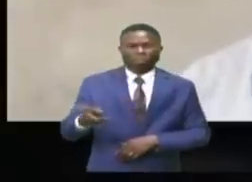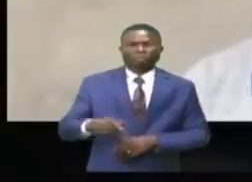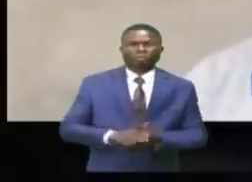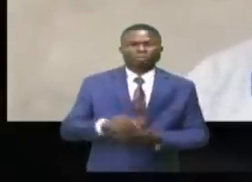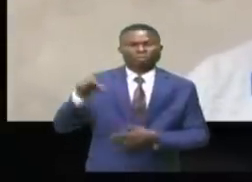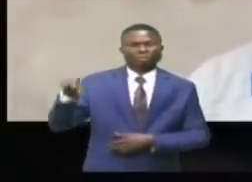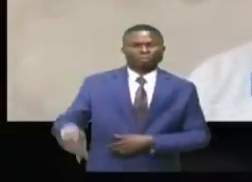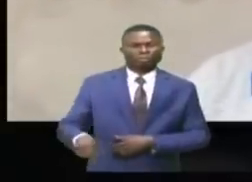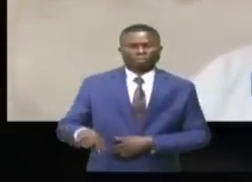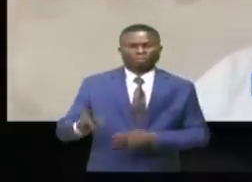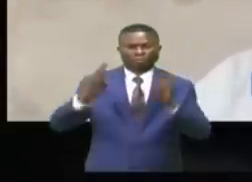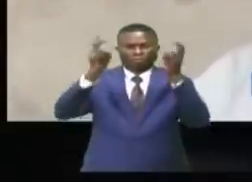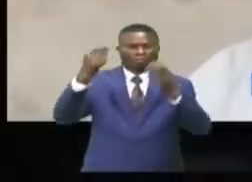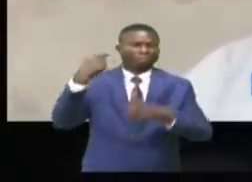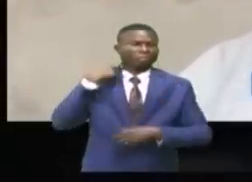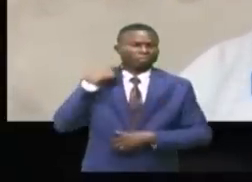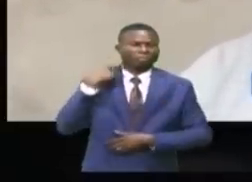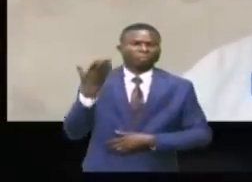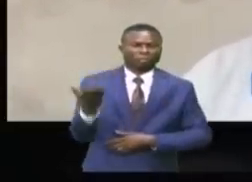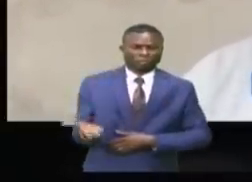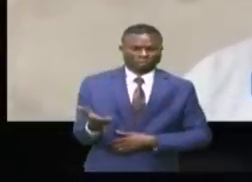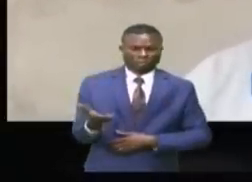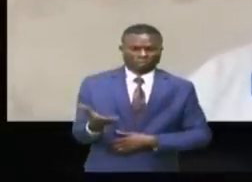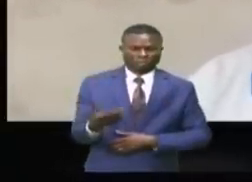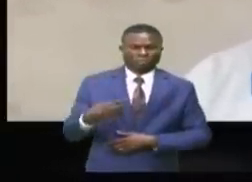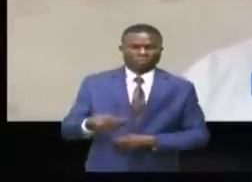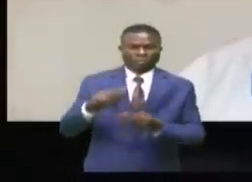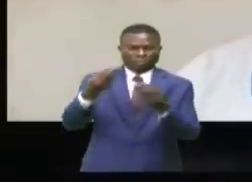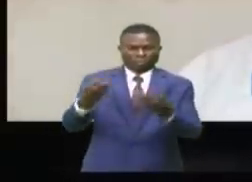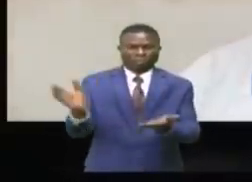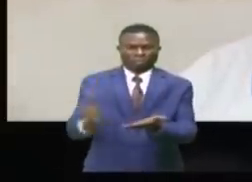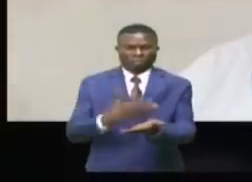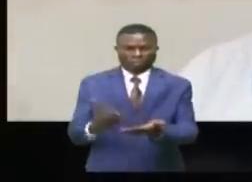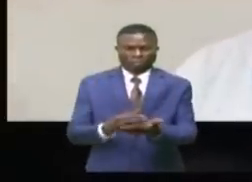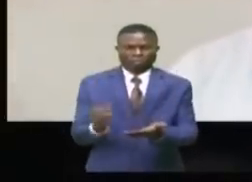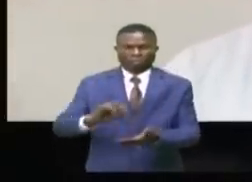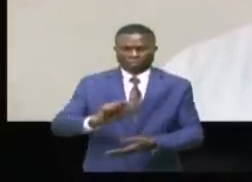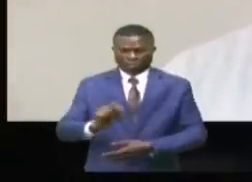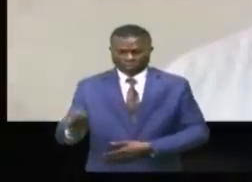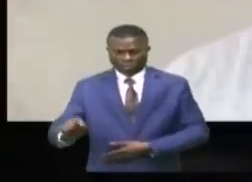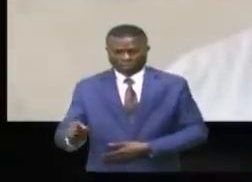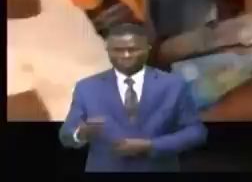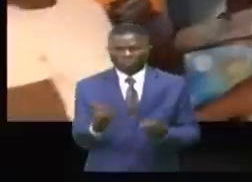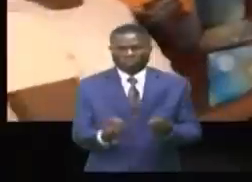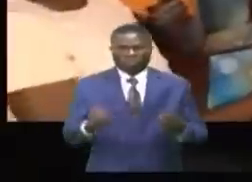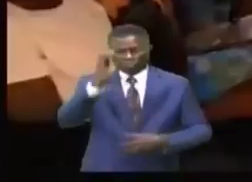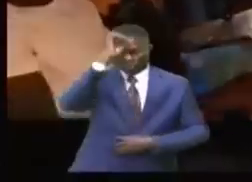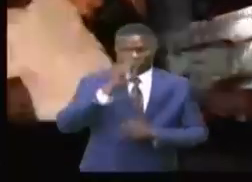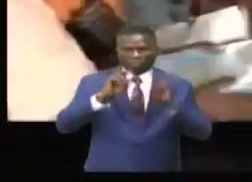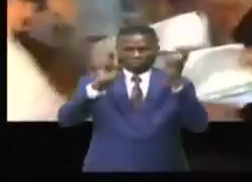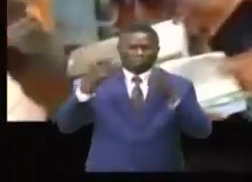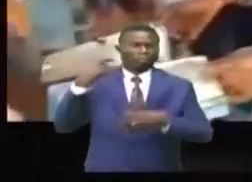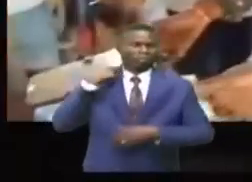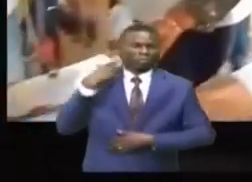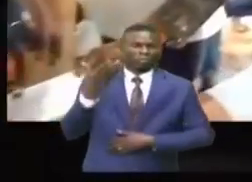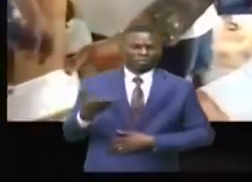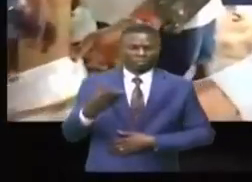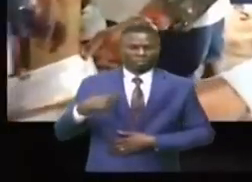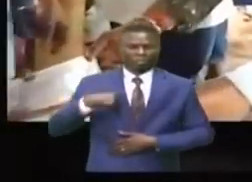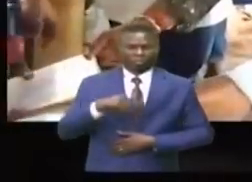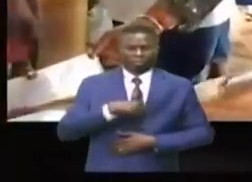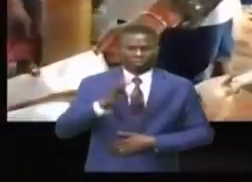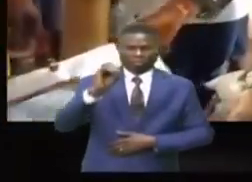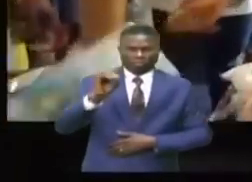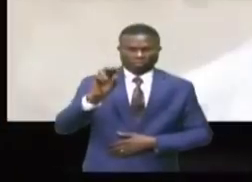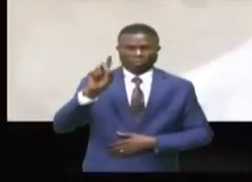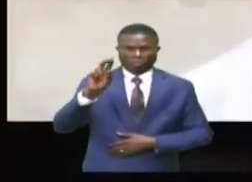de notre ville. Nous avons remis les cahiers et les stylos aux orphelins de la ville de Kenge. Nous sommes une ONGD qui